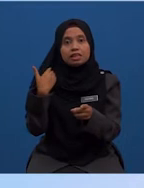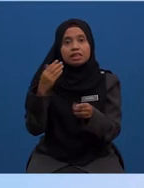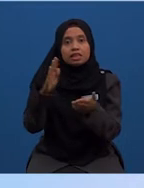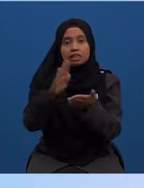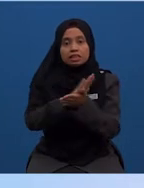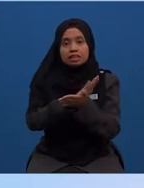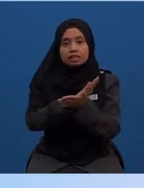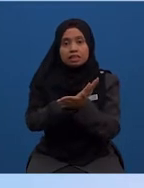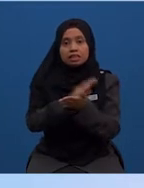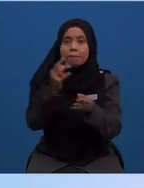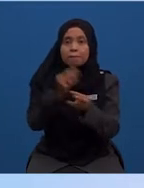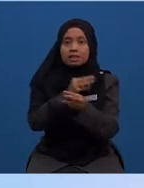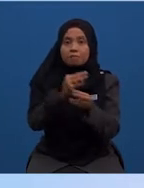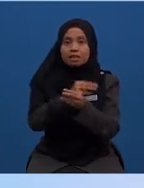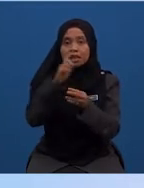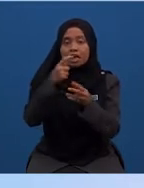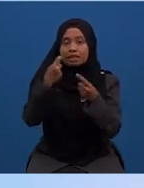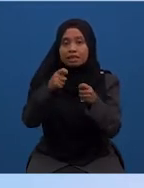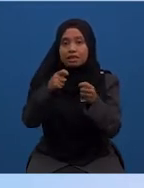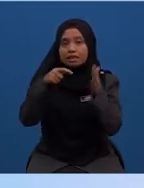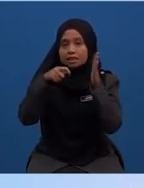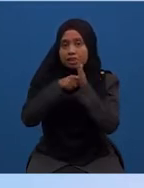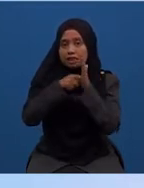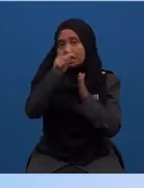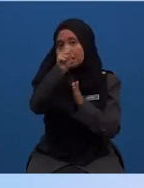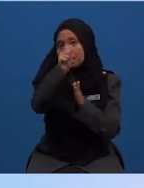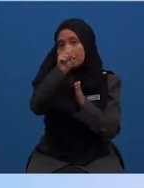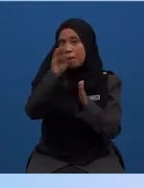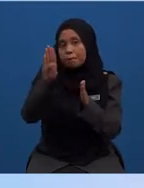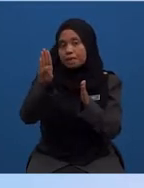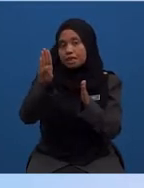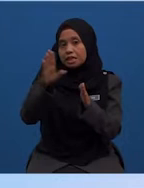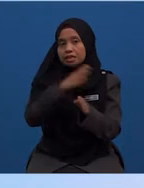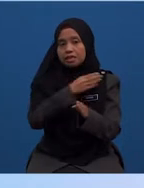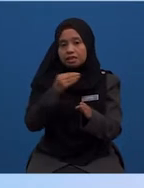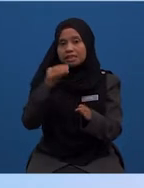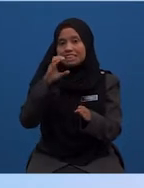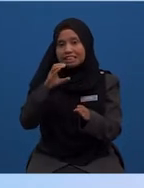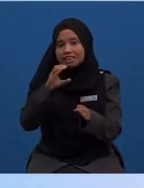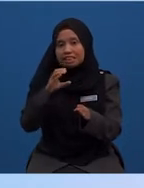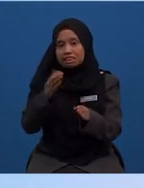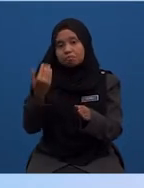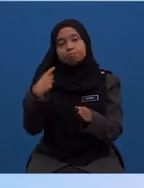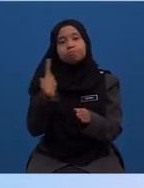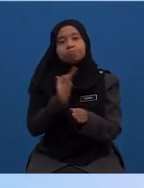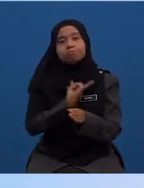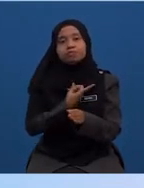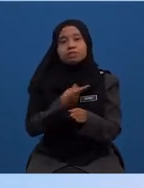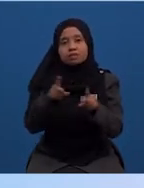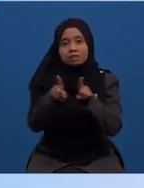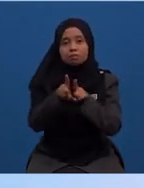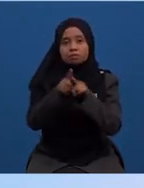kertas petak yang telah ditanda A, B dan C. Ayuh